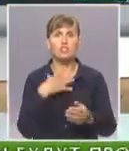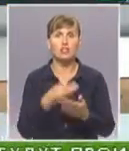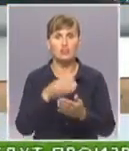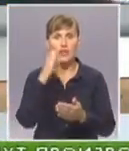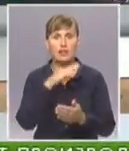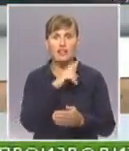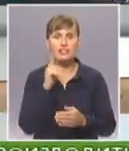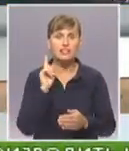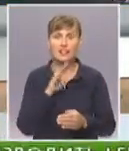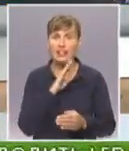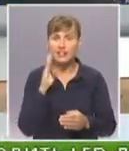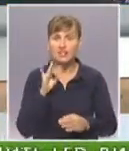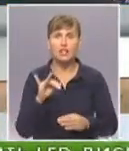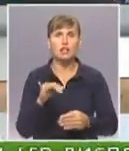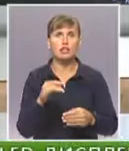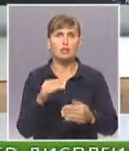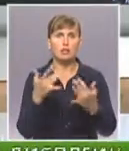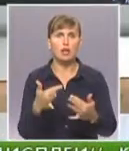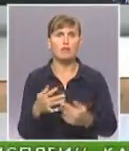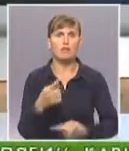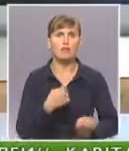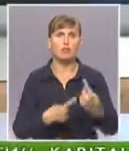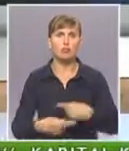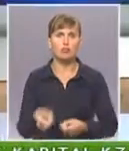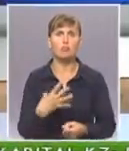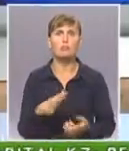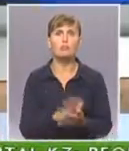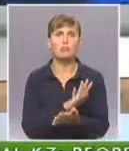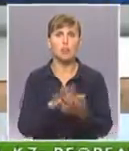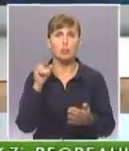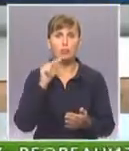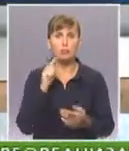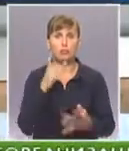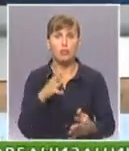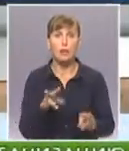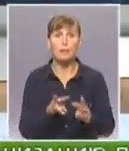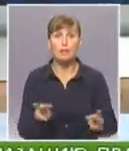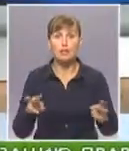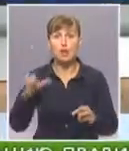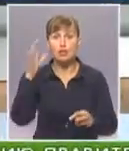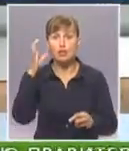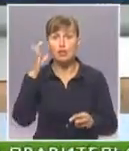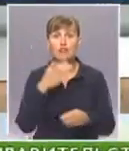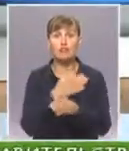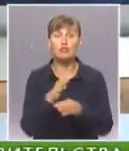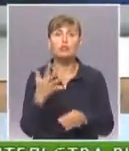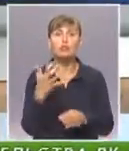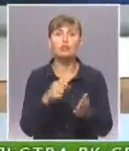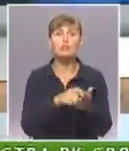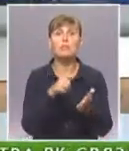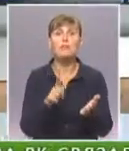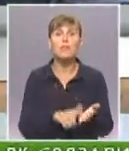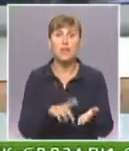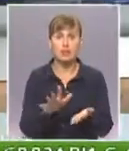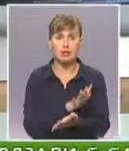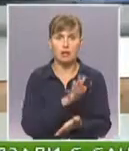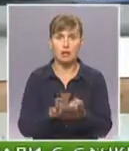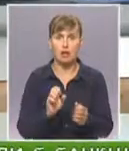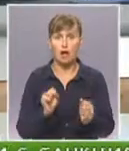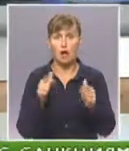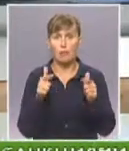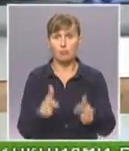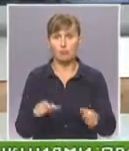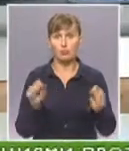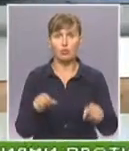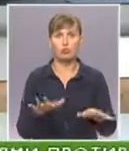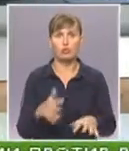своими родителями и требовали вернуть обещанные гранты. Как выяснилось, Министерство образования и науки выделило 517 грантов, а поступить